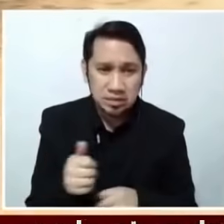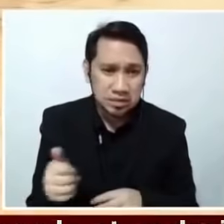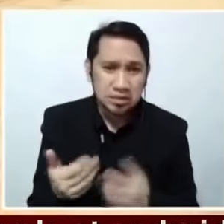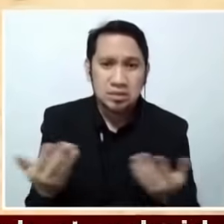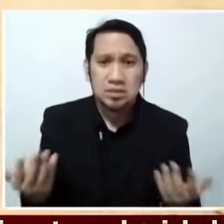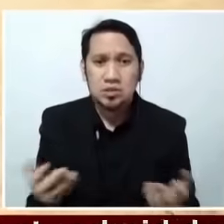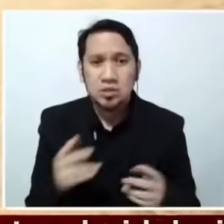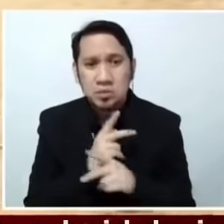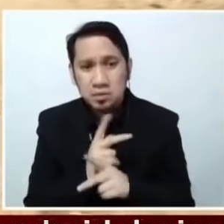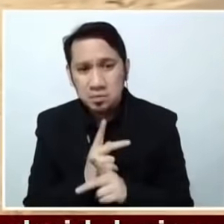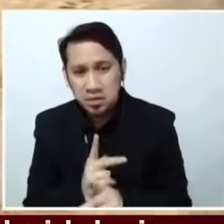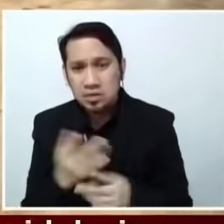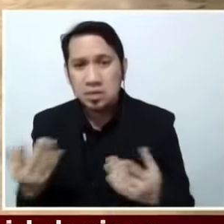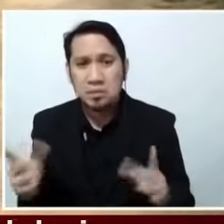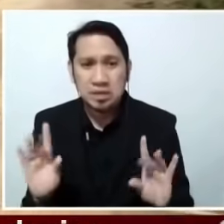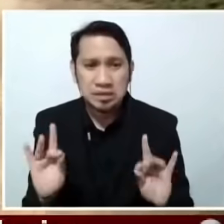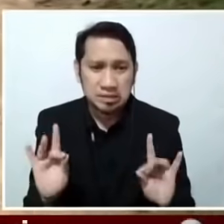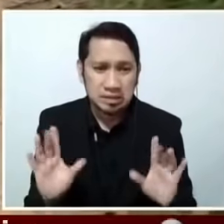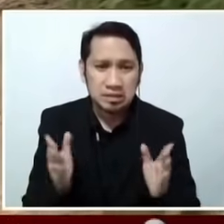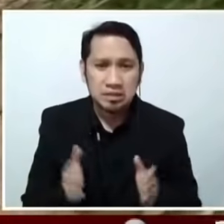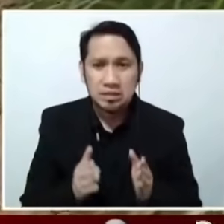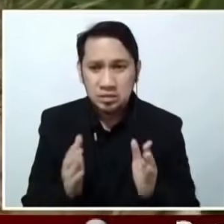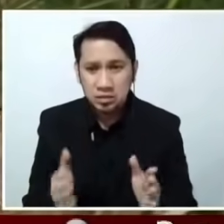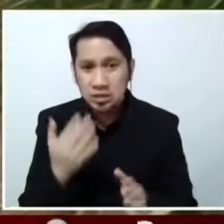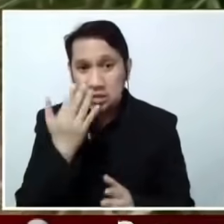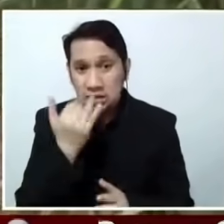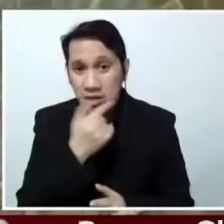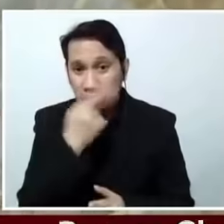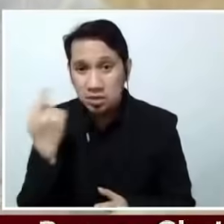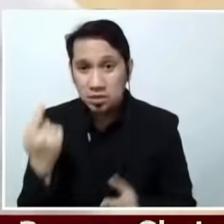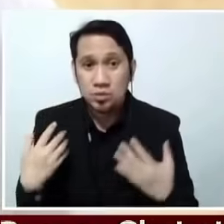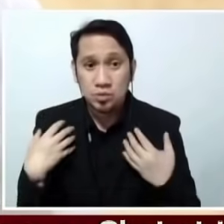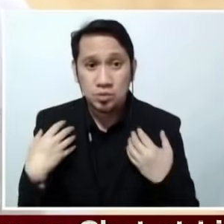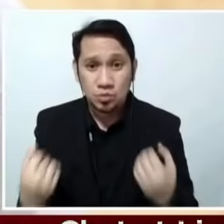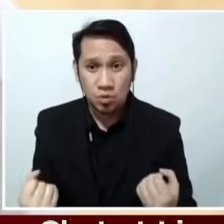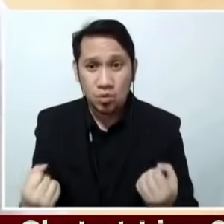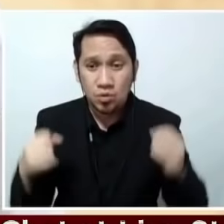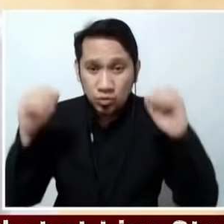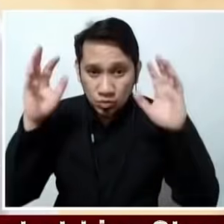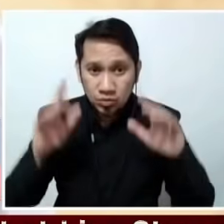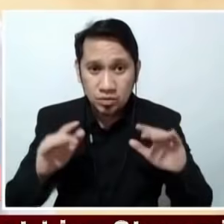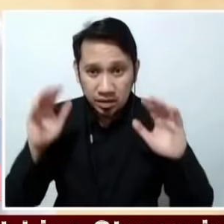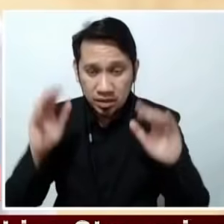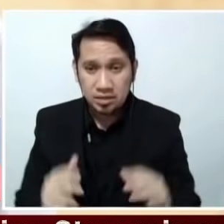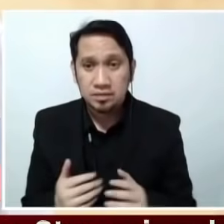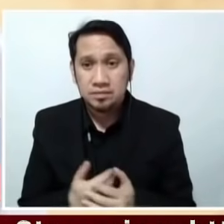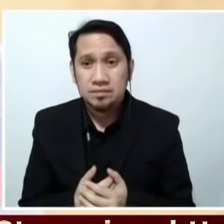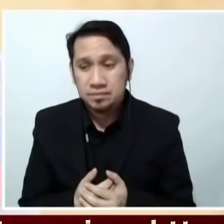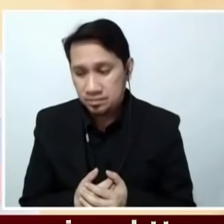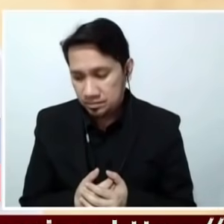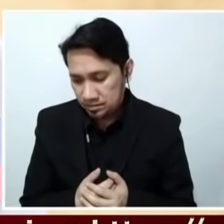produkto ang maputik na kalsada lalo na kapag malakas ang ulan. Ang paa